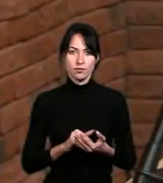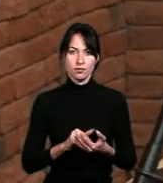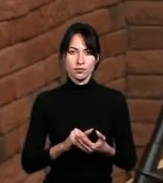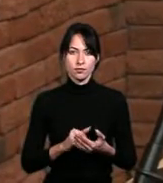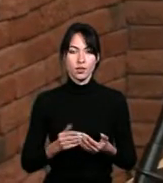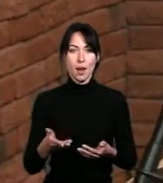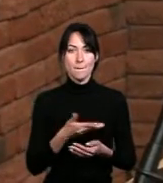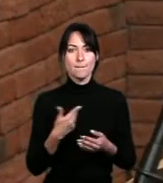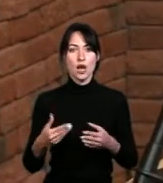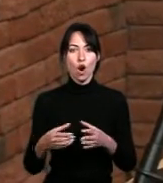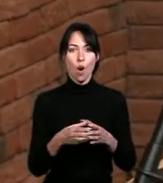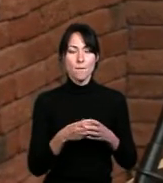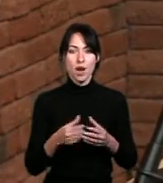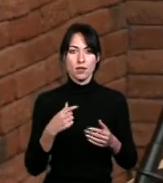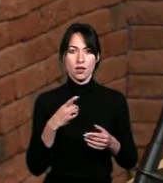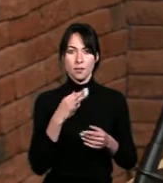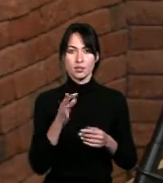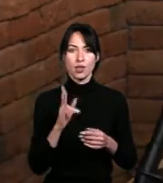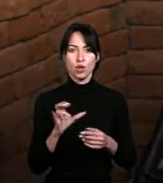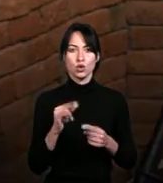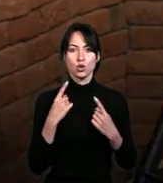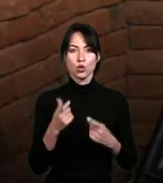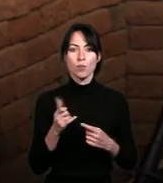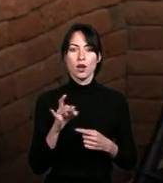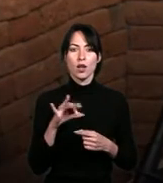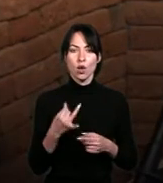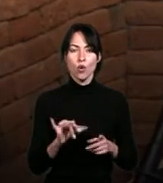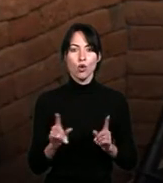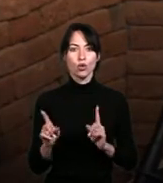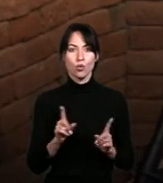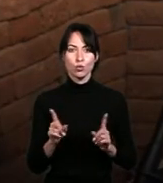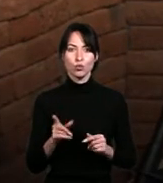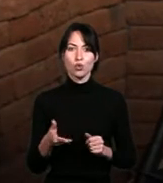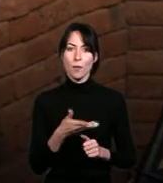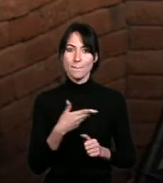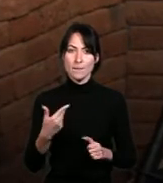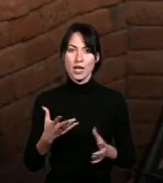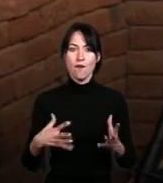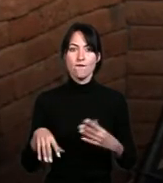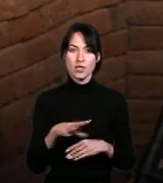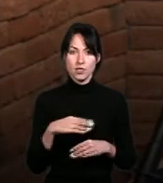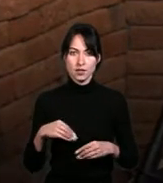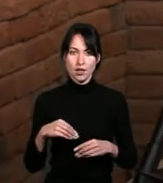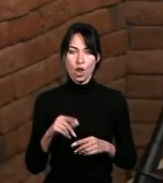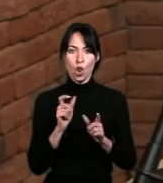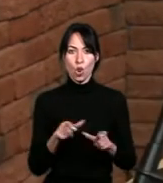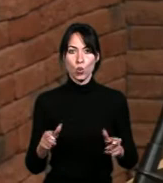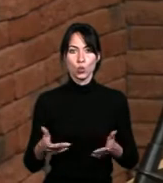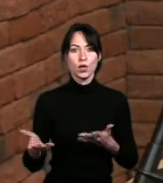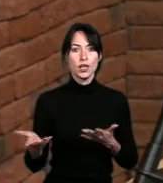Ми команда, я б сказала так, супергероїв, тому що ми всі люди,